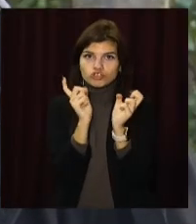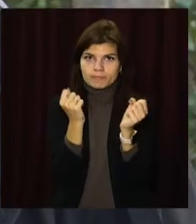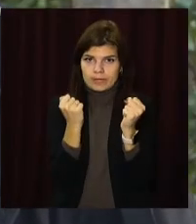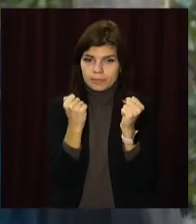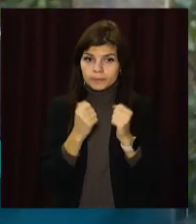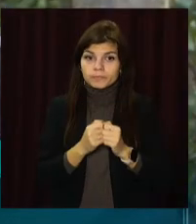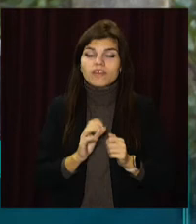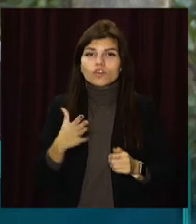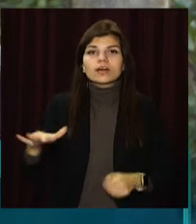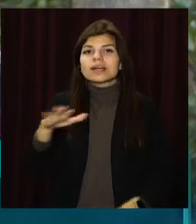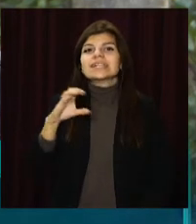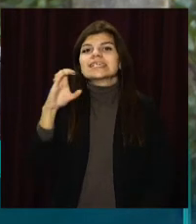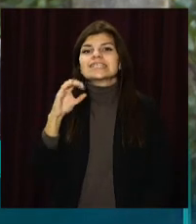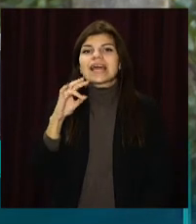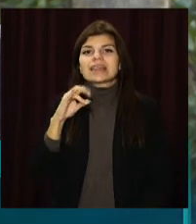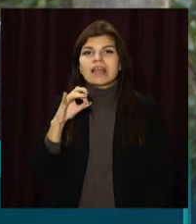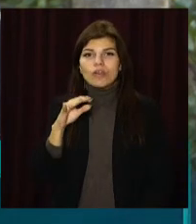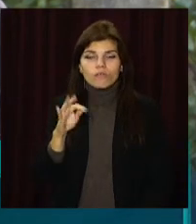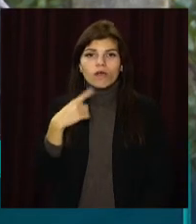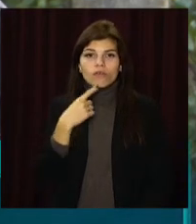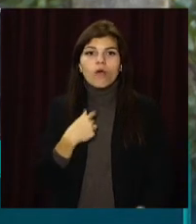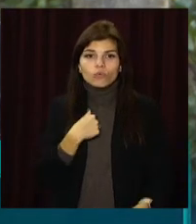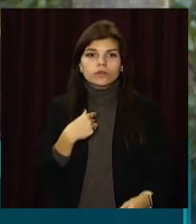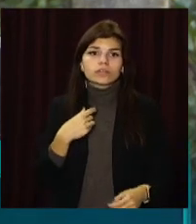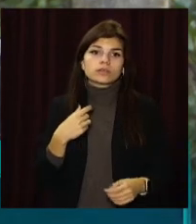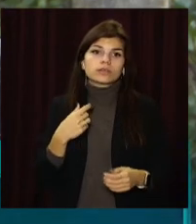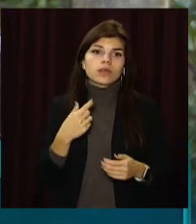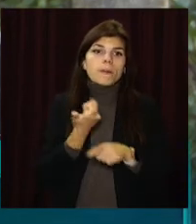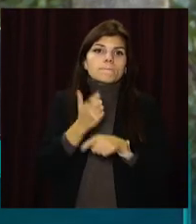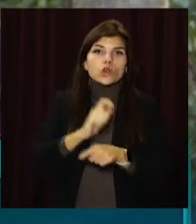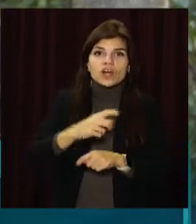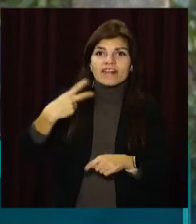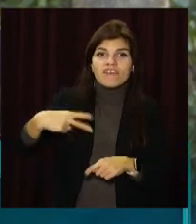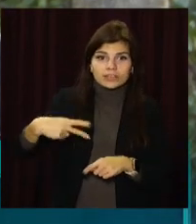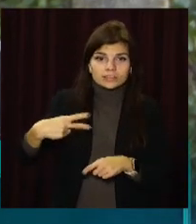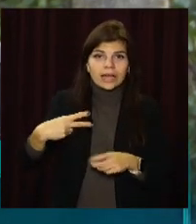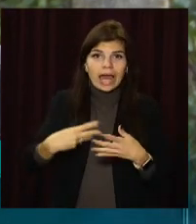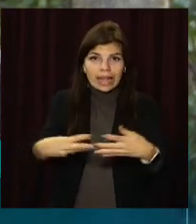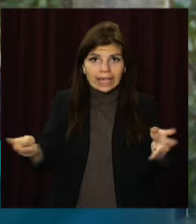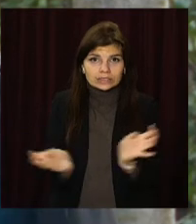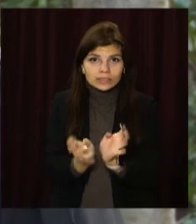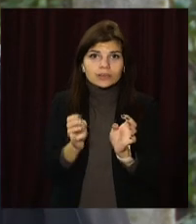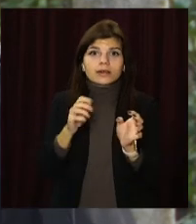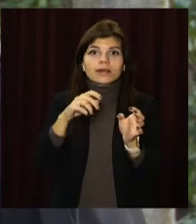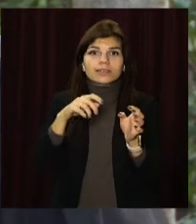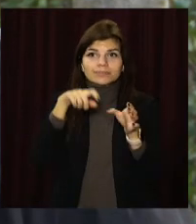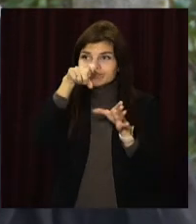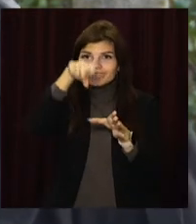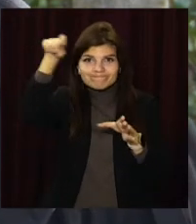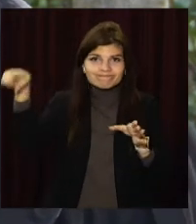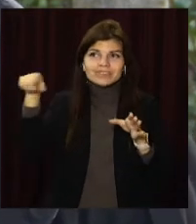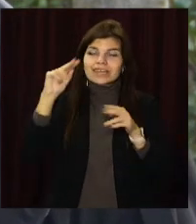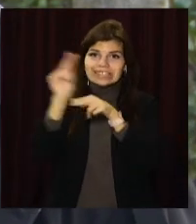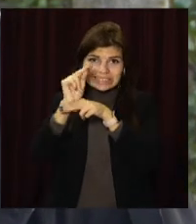по Синельниківському об'єднаному РЕМ у нас перенесено на платформи більше 20 гнізд білого лелеки.